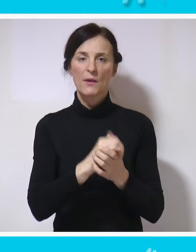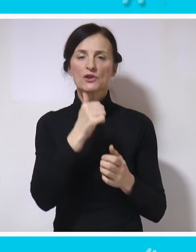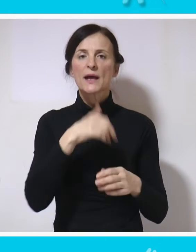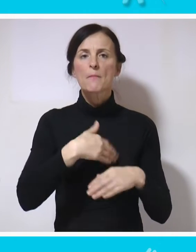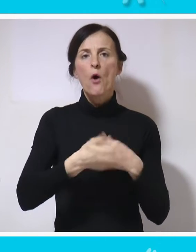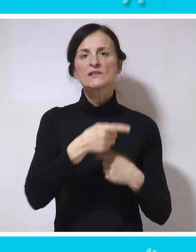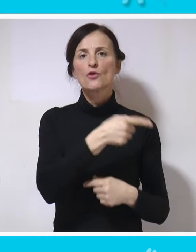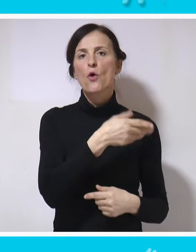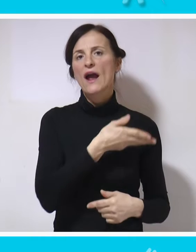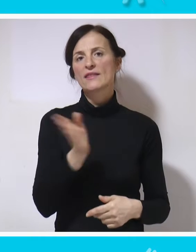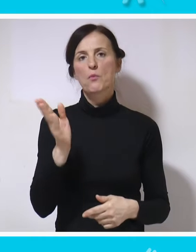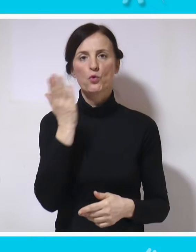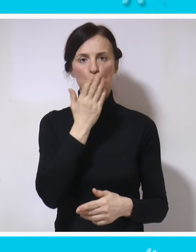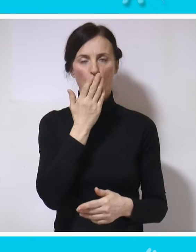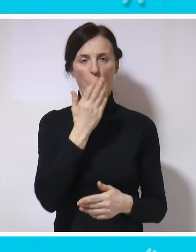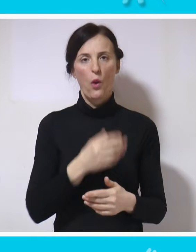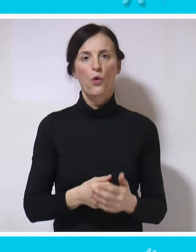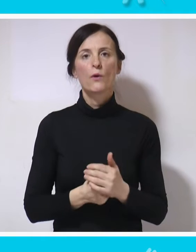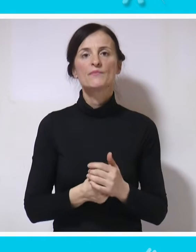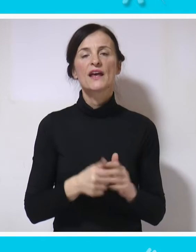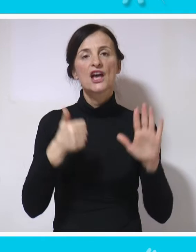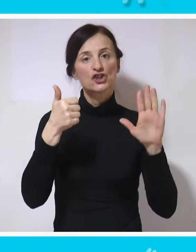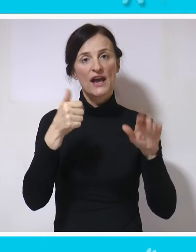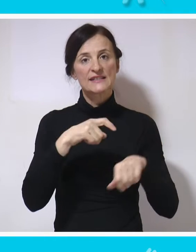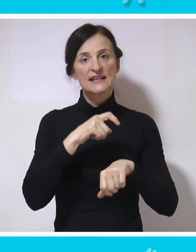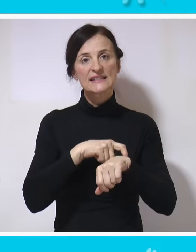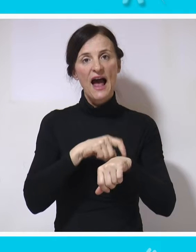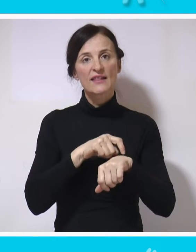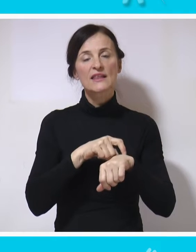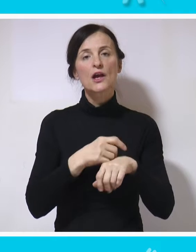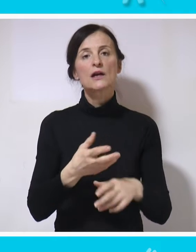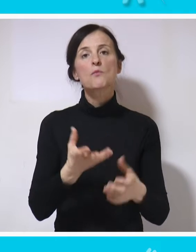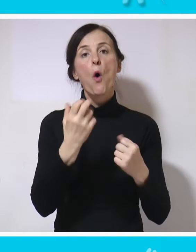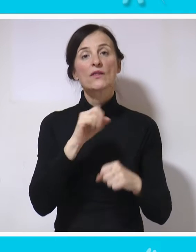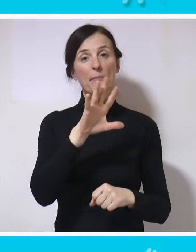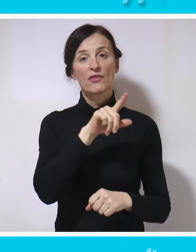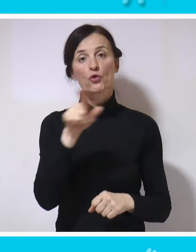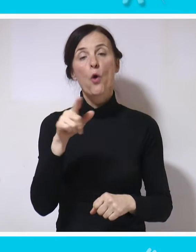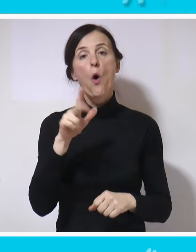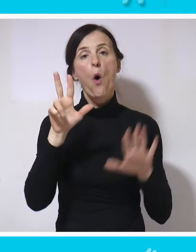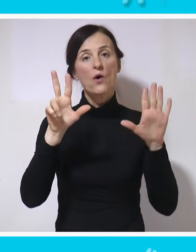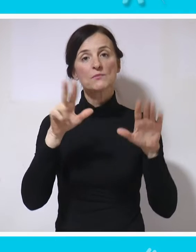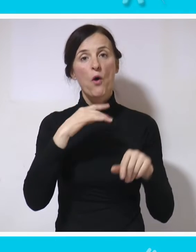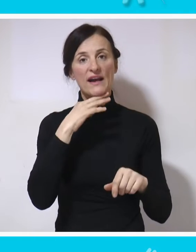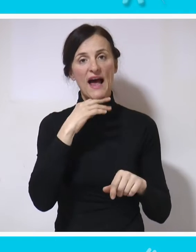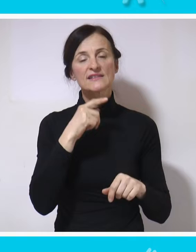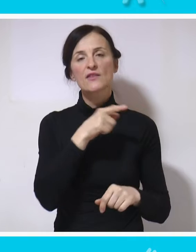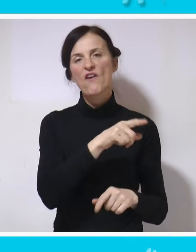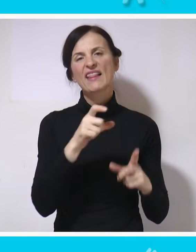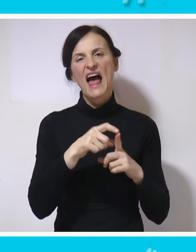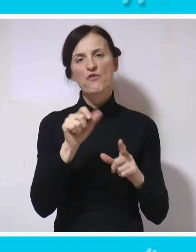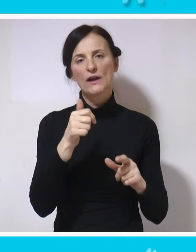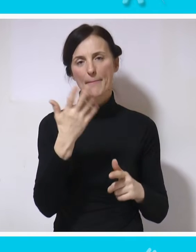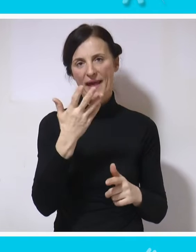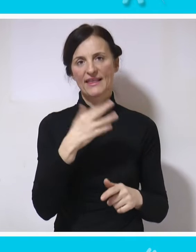se i nakon toga u školu. 6 sati smo od 5. do 8. razreda, Davor je 5.